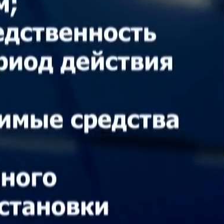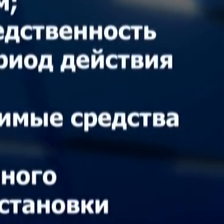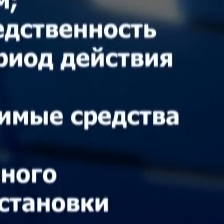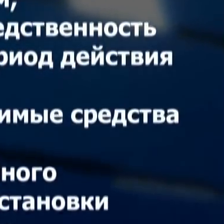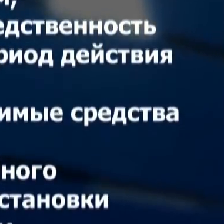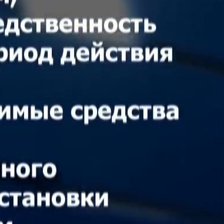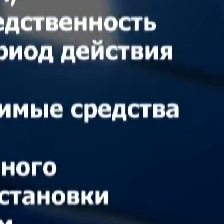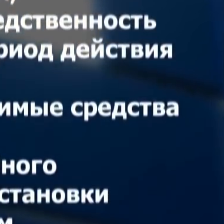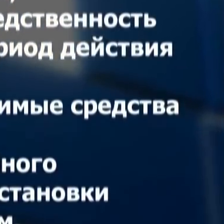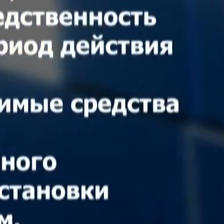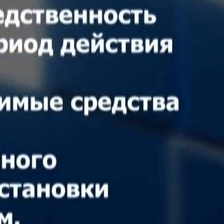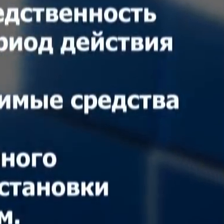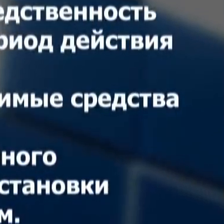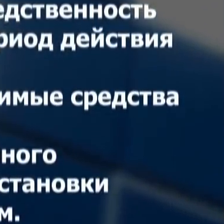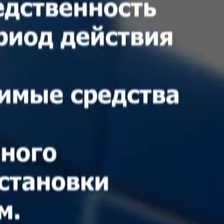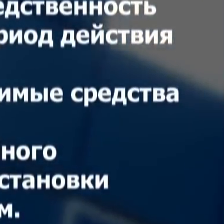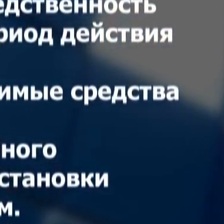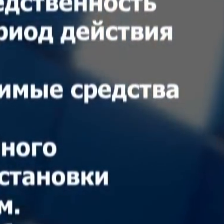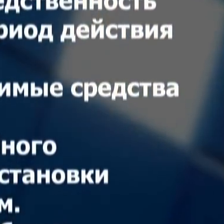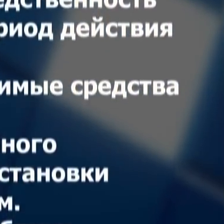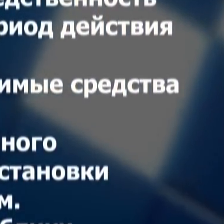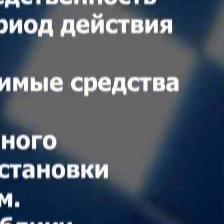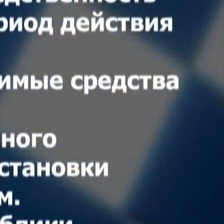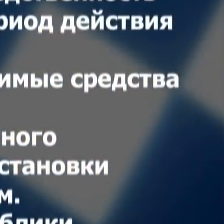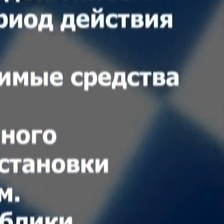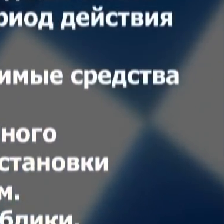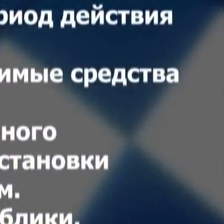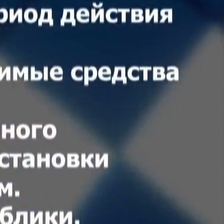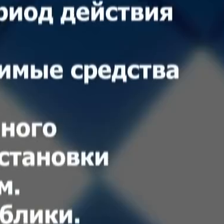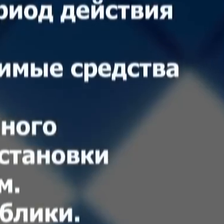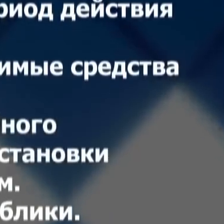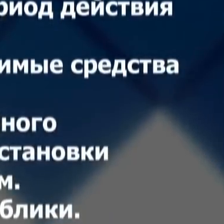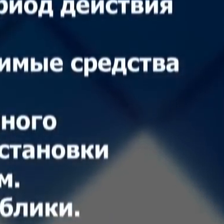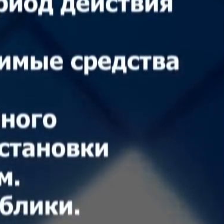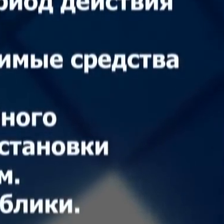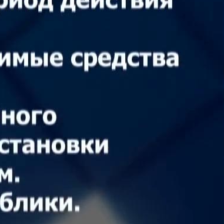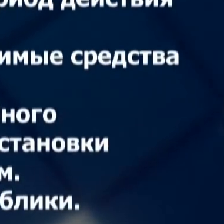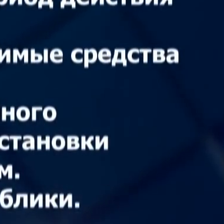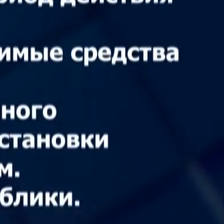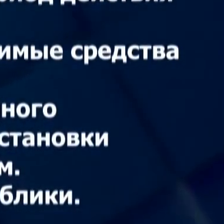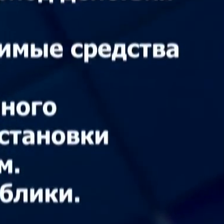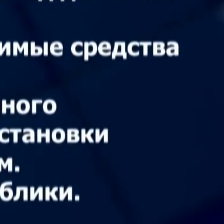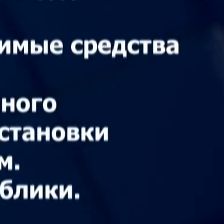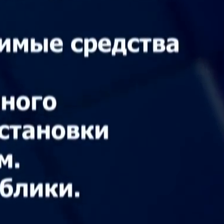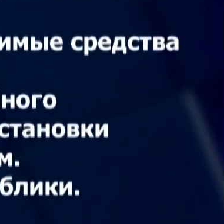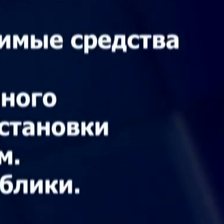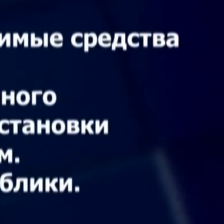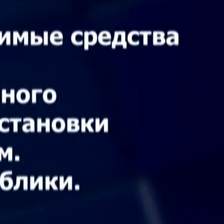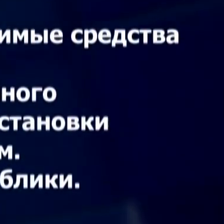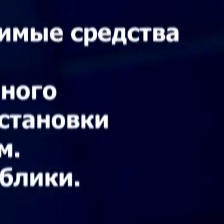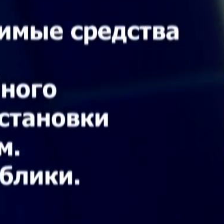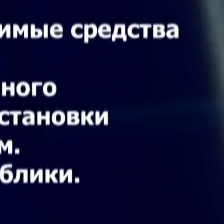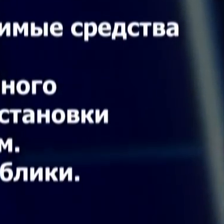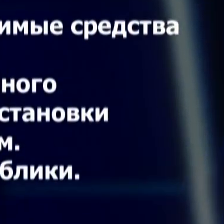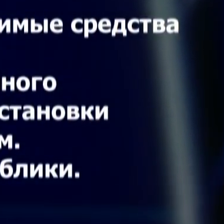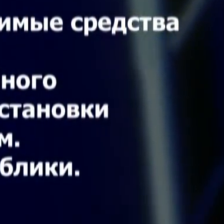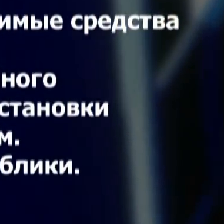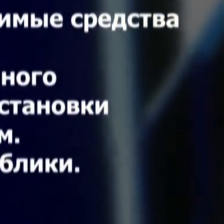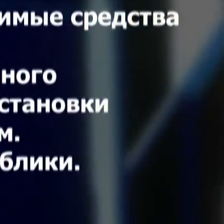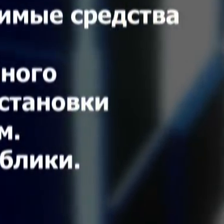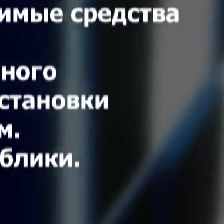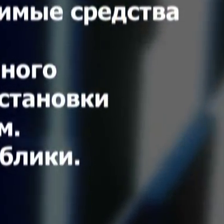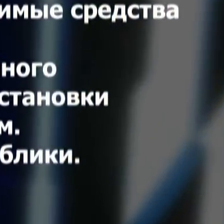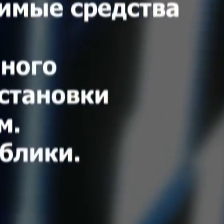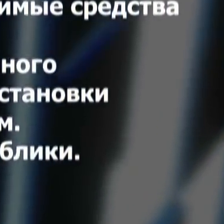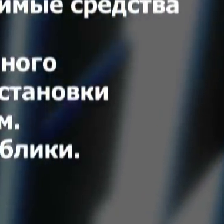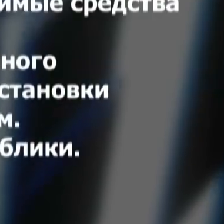проступках, а также материалов досудебных производств на территории города на период действия ЧП. Генеральной прокуратуре Кыргызской Республики.